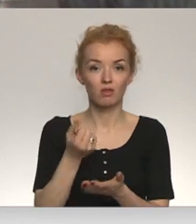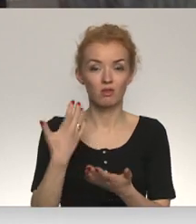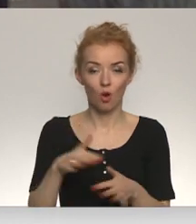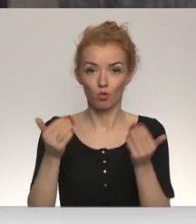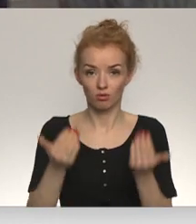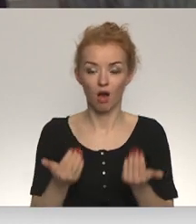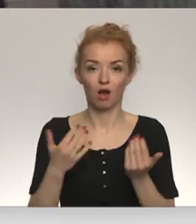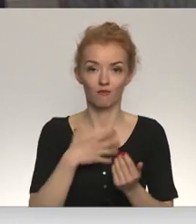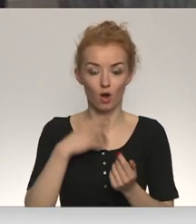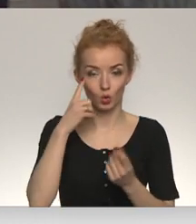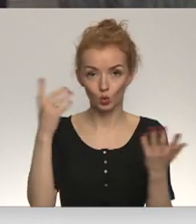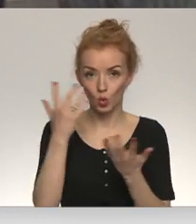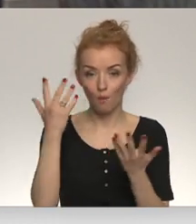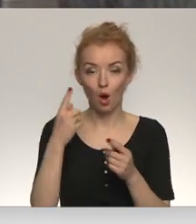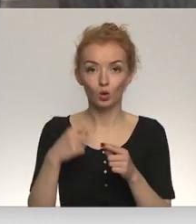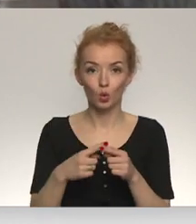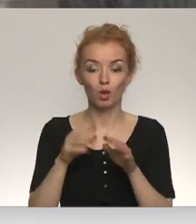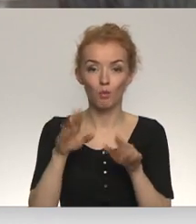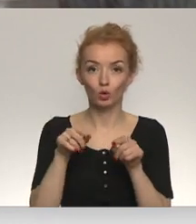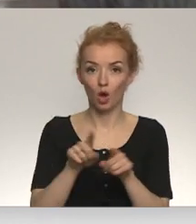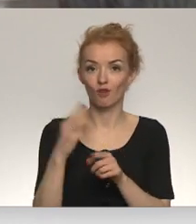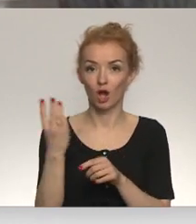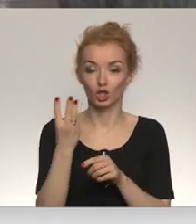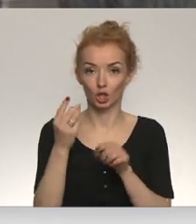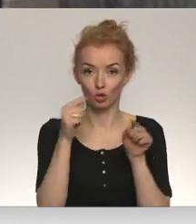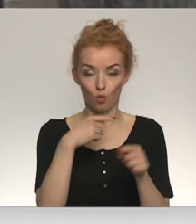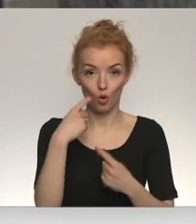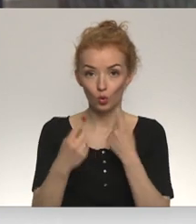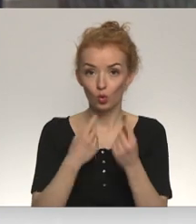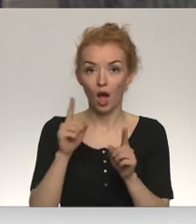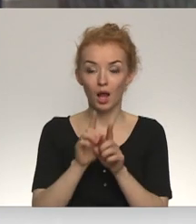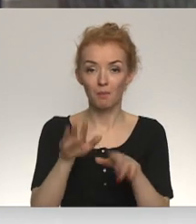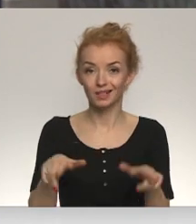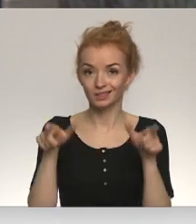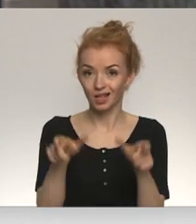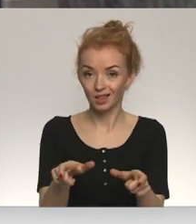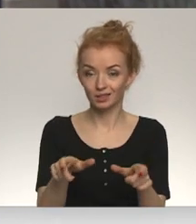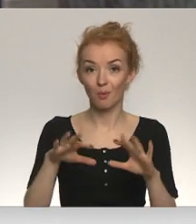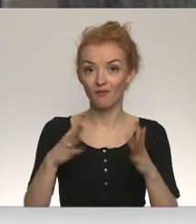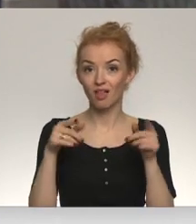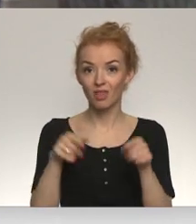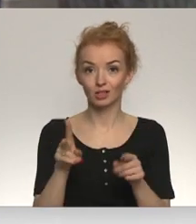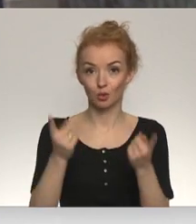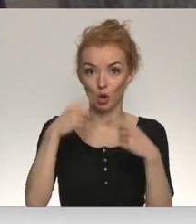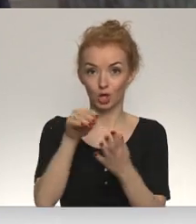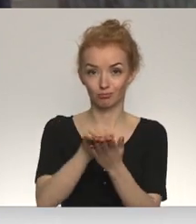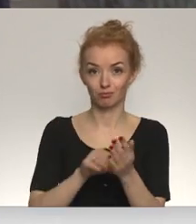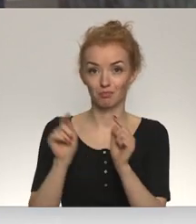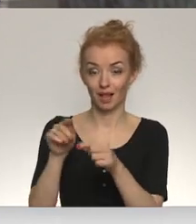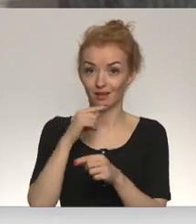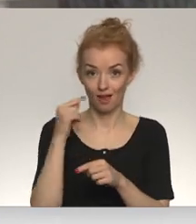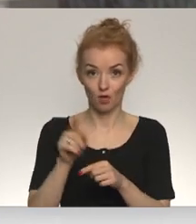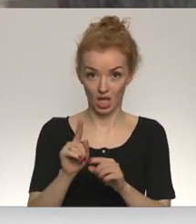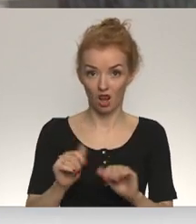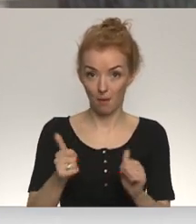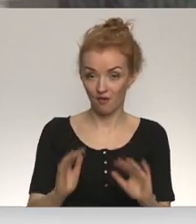domāt jau tagad, un arī par to šeit Vašingtonā runā, kā arī par sankcijām vai tās, kas izvērsts pret Krieviju, strādā.